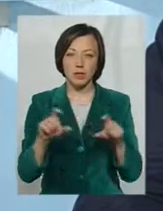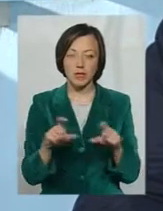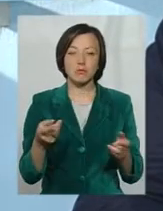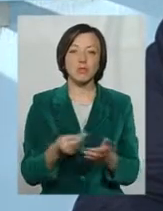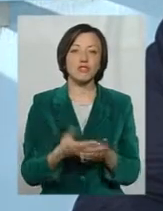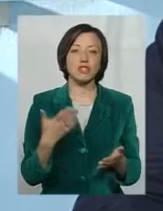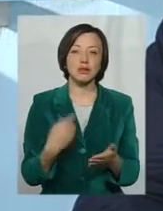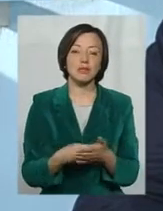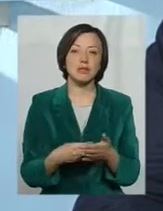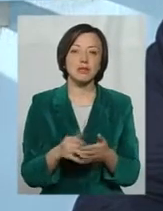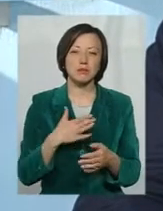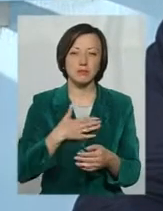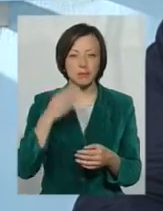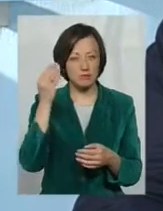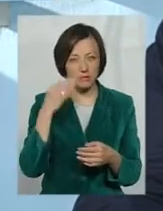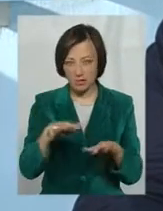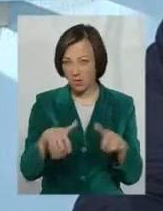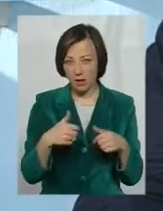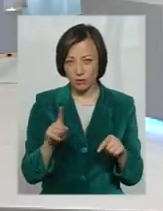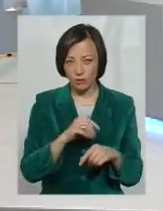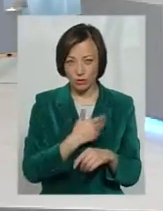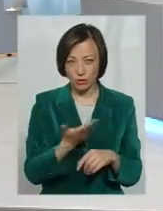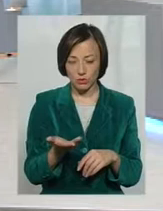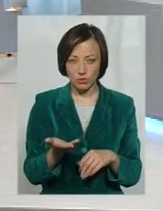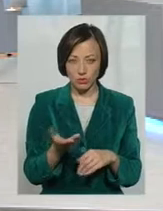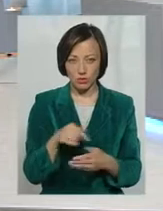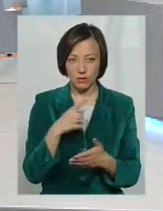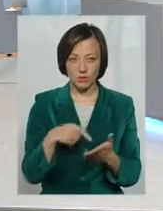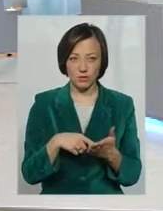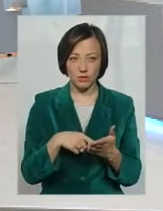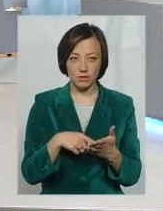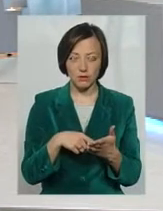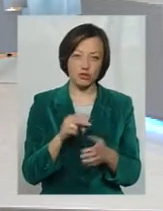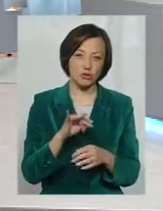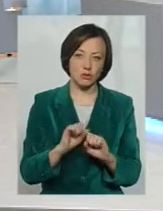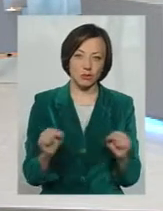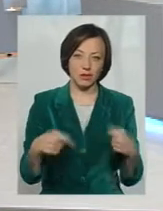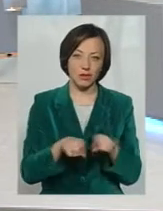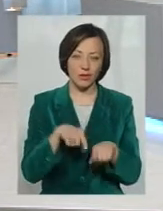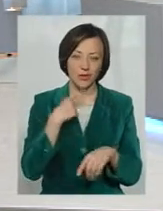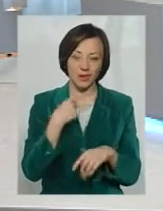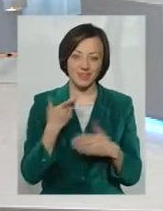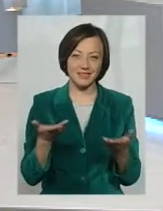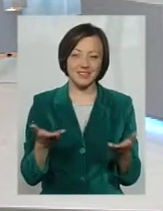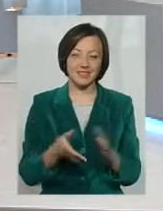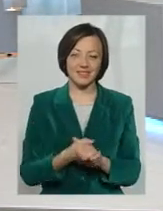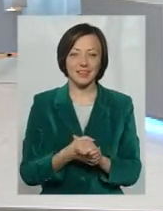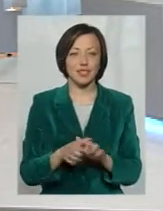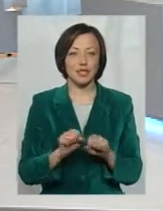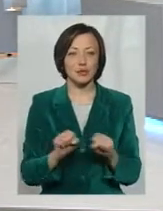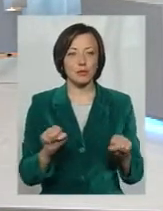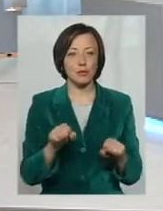і, з моєї точки зору... Бодай забрати хоч щось? Чи ні? Чи не можна так говорити? Не можна так казати,